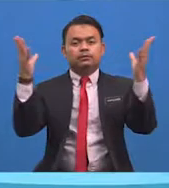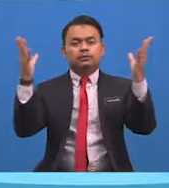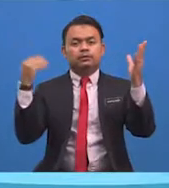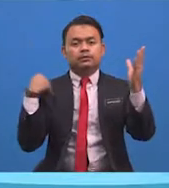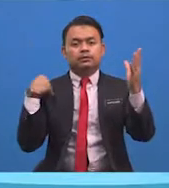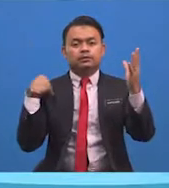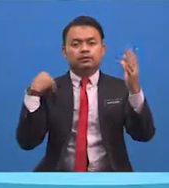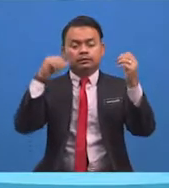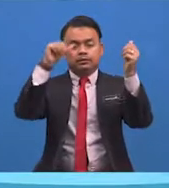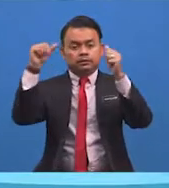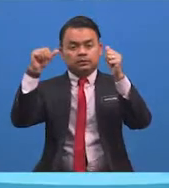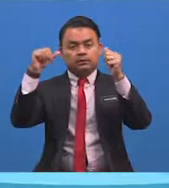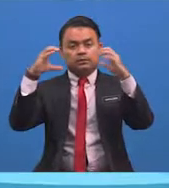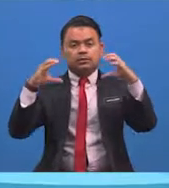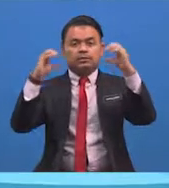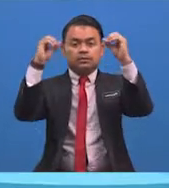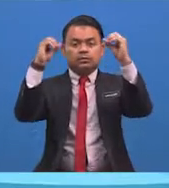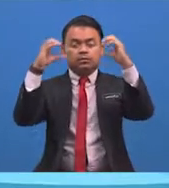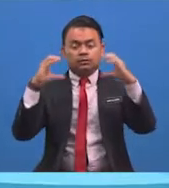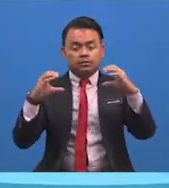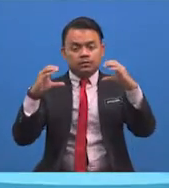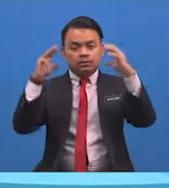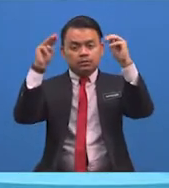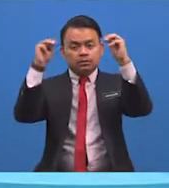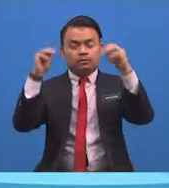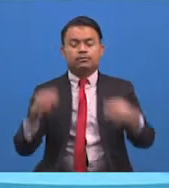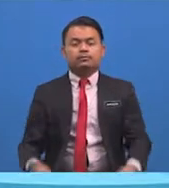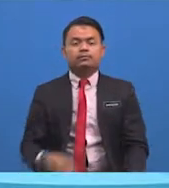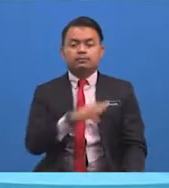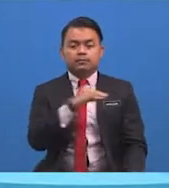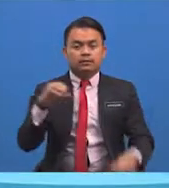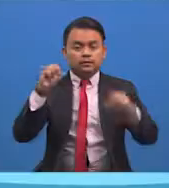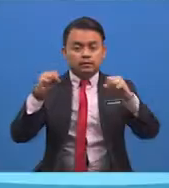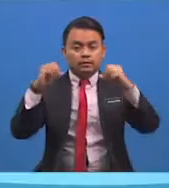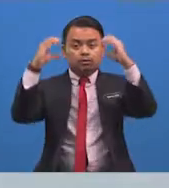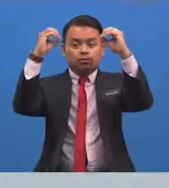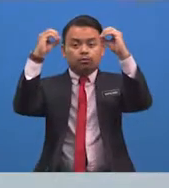dioksida, karbon monoksida, dan sulfur dioksida.